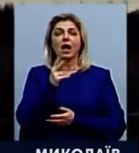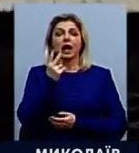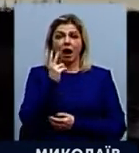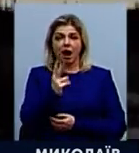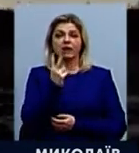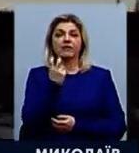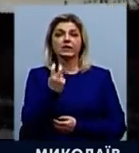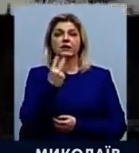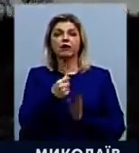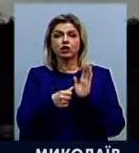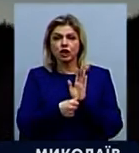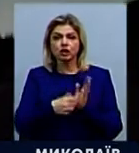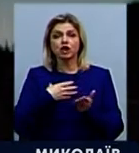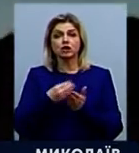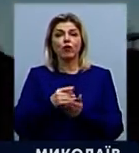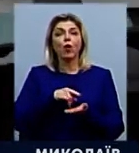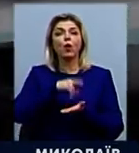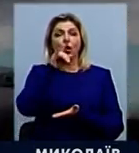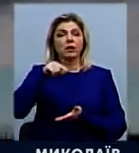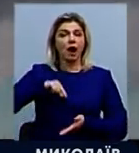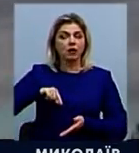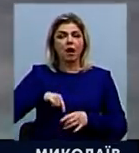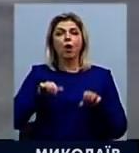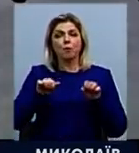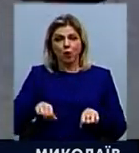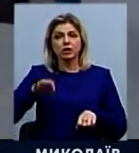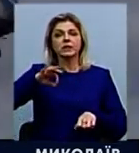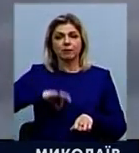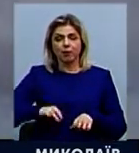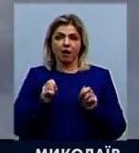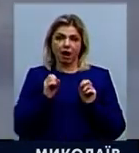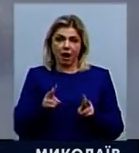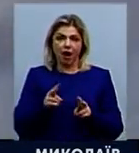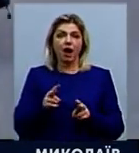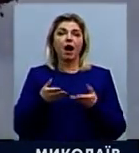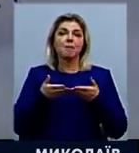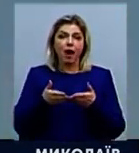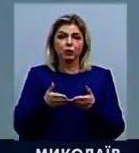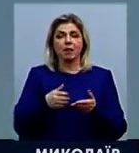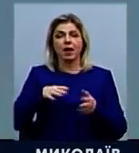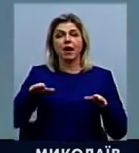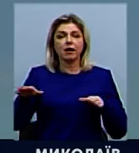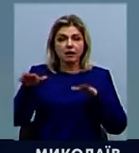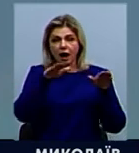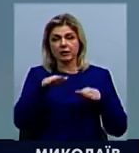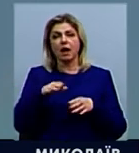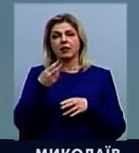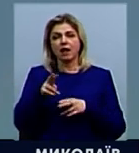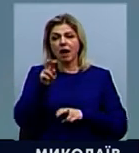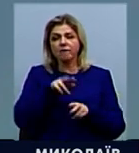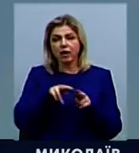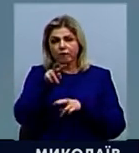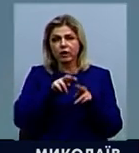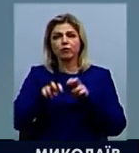К-226 за своїми льотно-технічними характеристиками може використовуватися як палубний літальний апарат для виконання